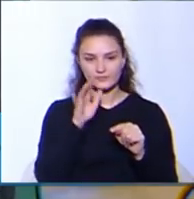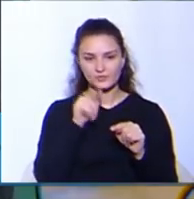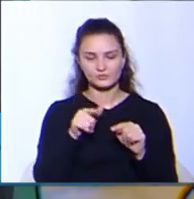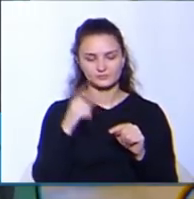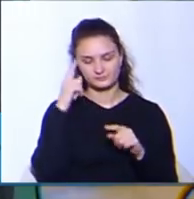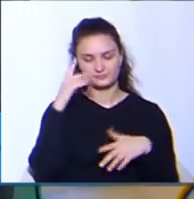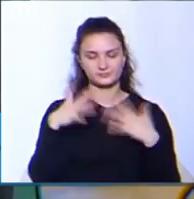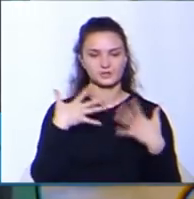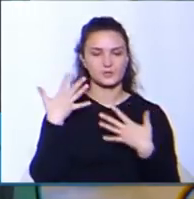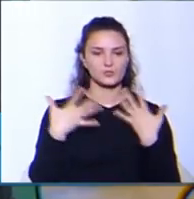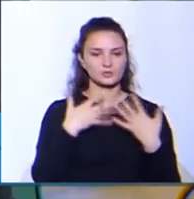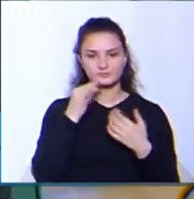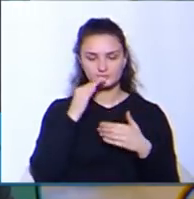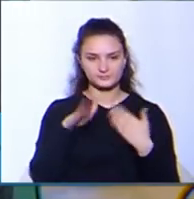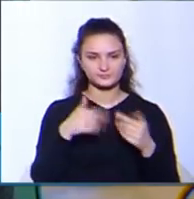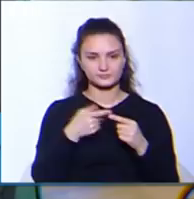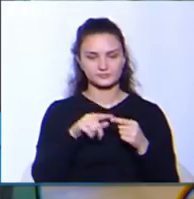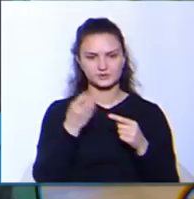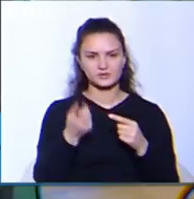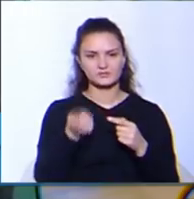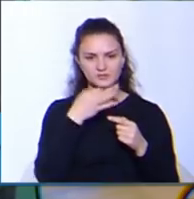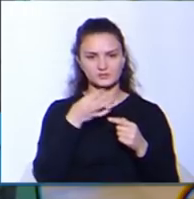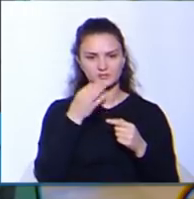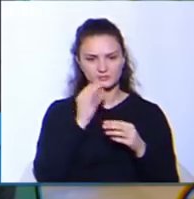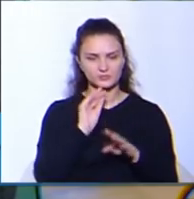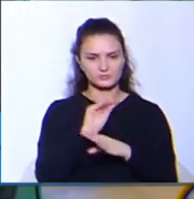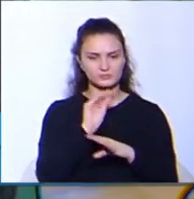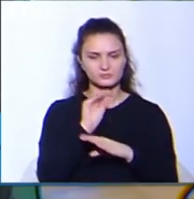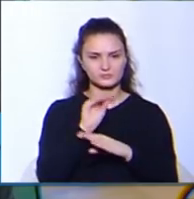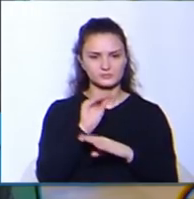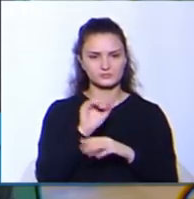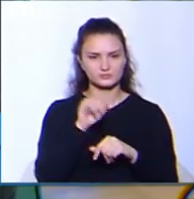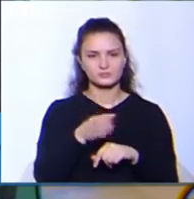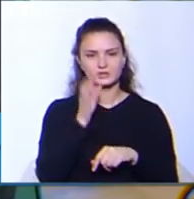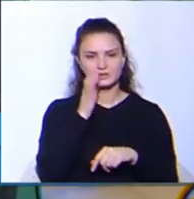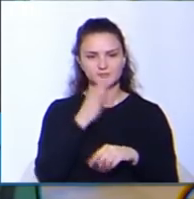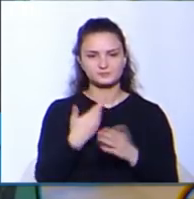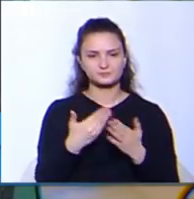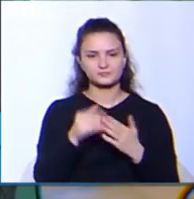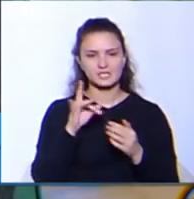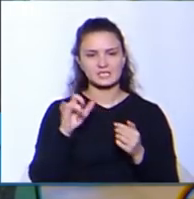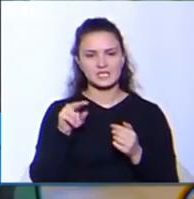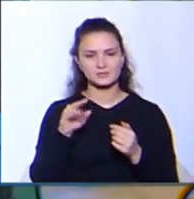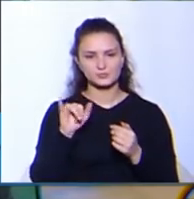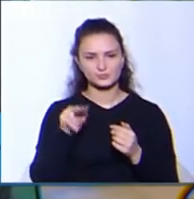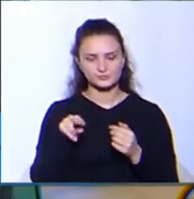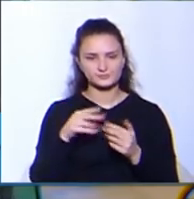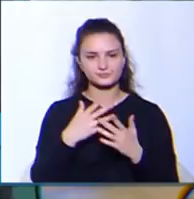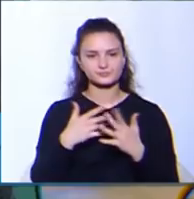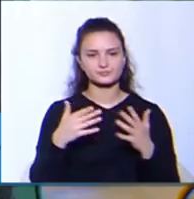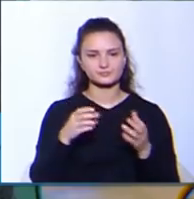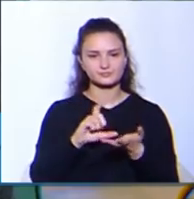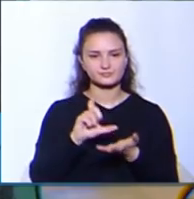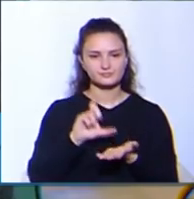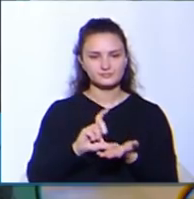ეიფორიას ეიფორიის შემდეგ თუ მოხდა ეს დედოზირება და პოტენცირება თუნდაც რედბულით თუნდაც ნებისმიერი ნივთიერებით რომელიც